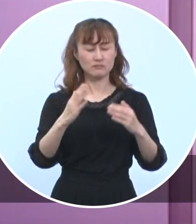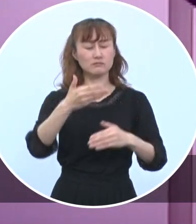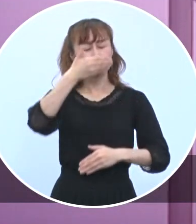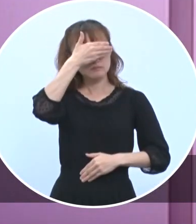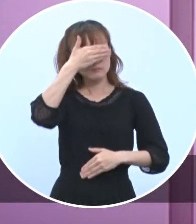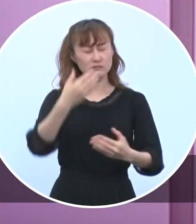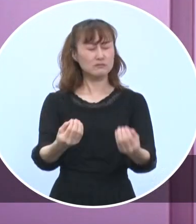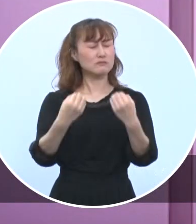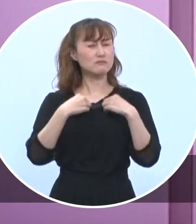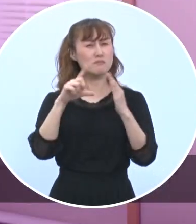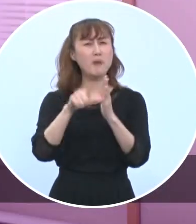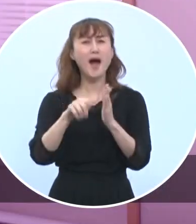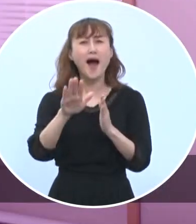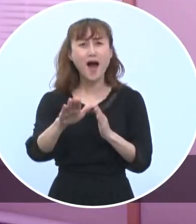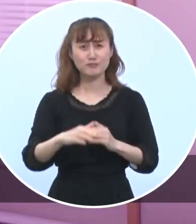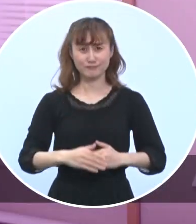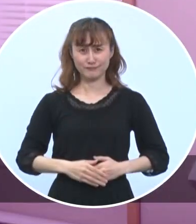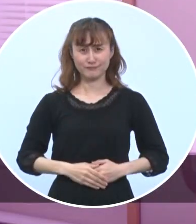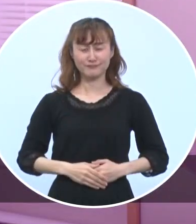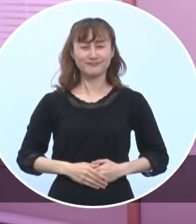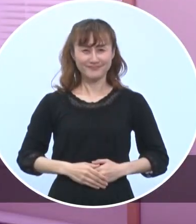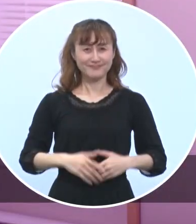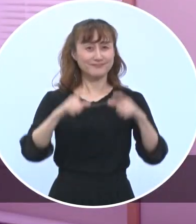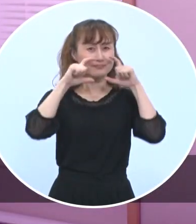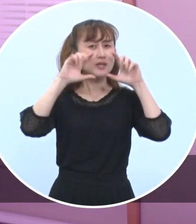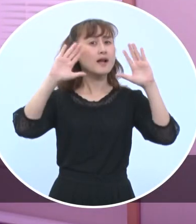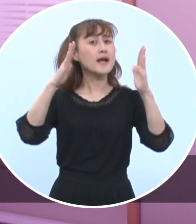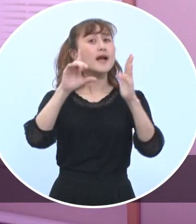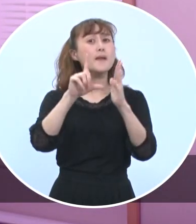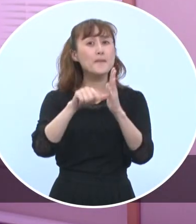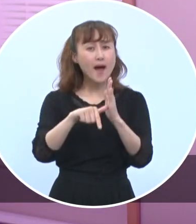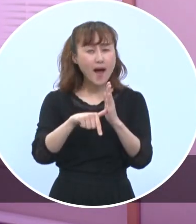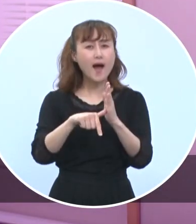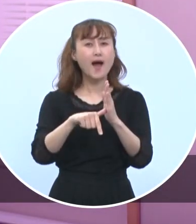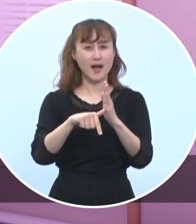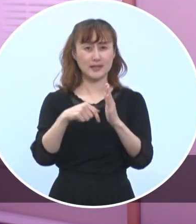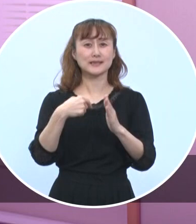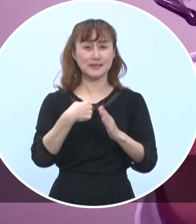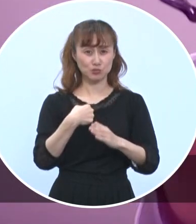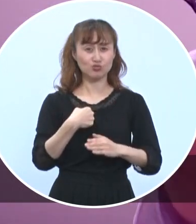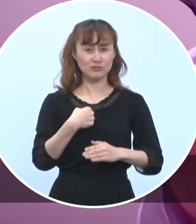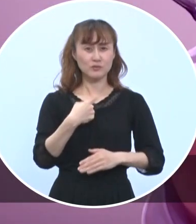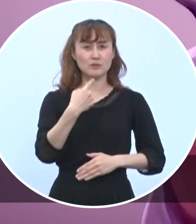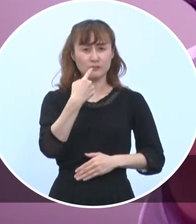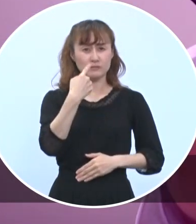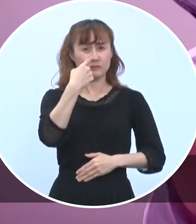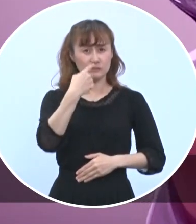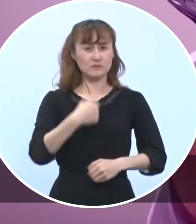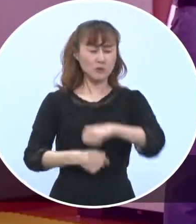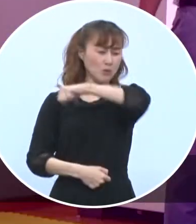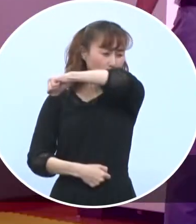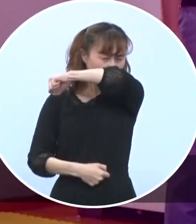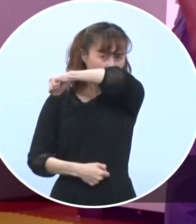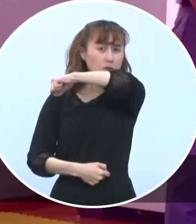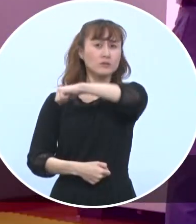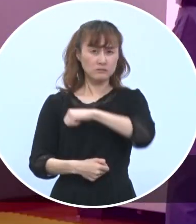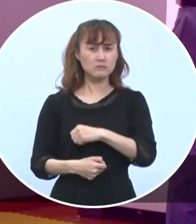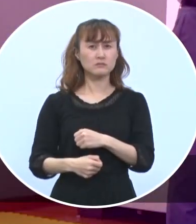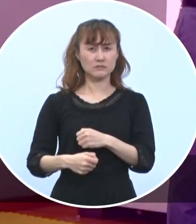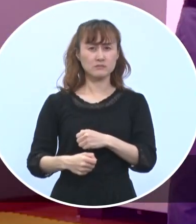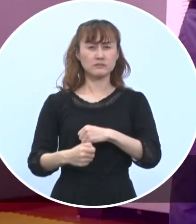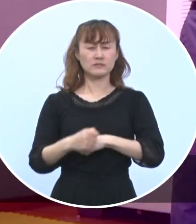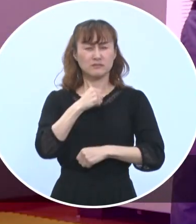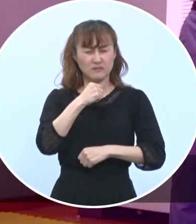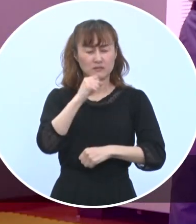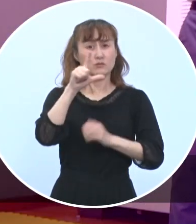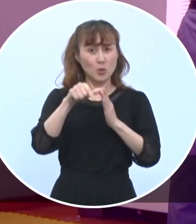ります。マスクがない場合は口元や鼻を上腕で押さえたり、周囲の人